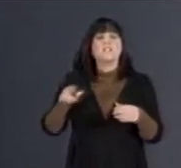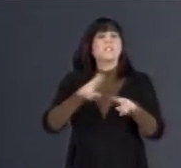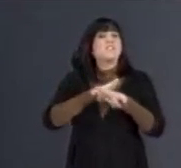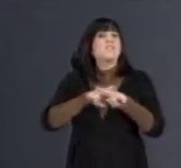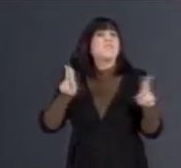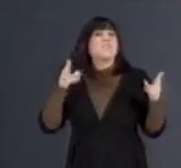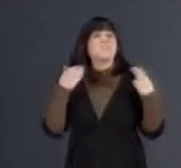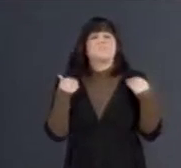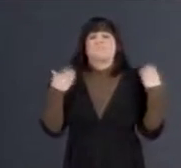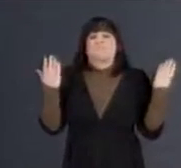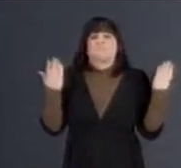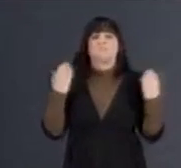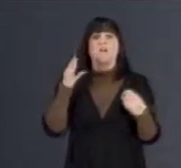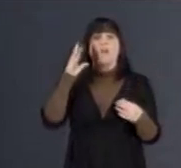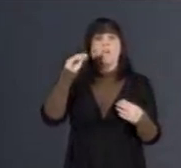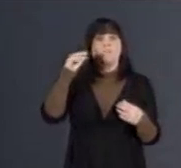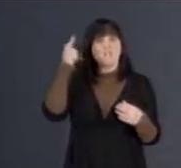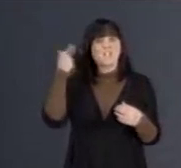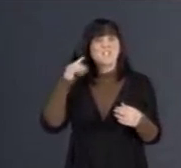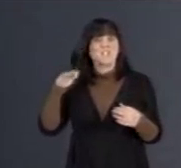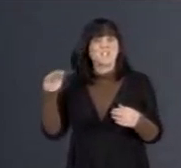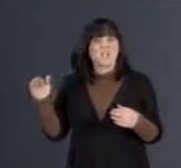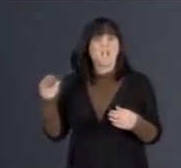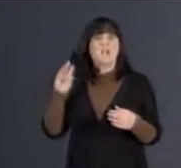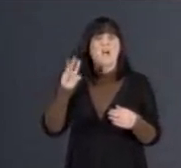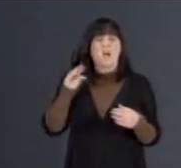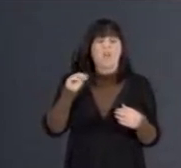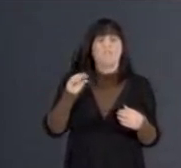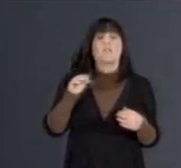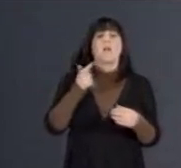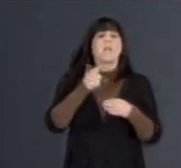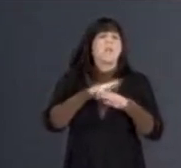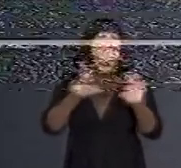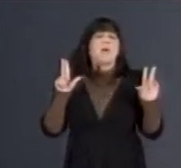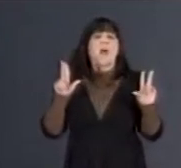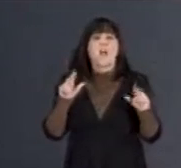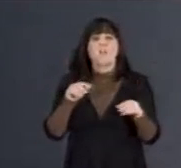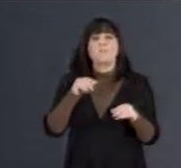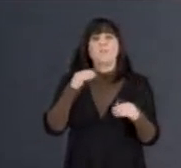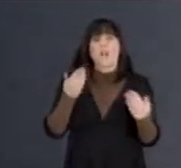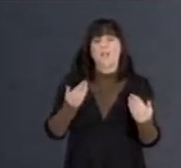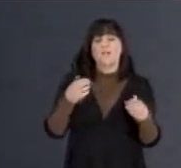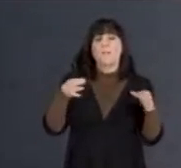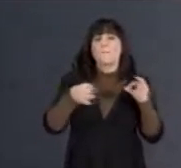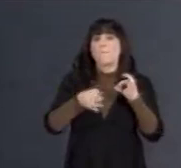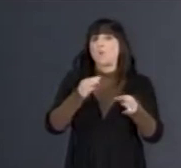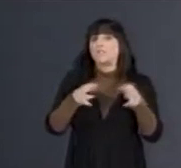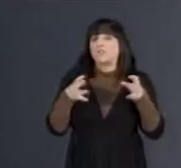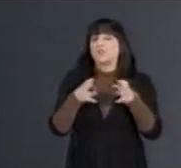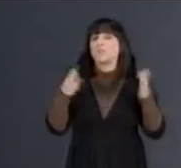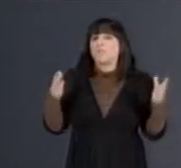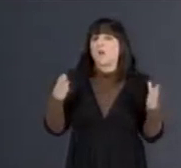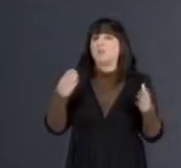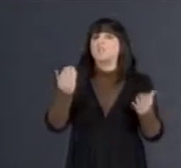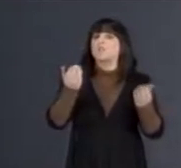-lumet jizdijdu għedin jħsfeċalment ħzaza l-tecunul liberali. Alora,-partij t-il-għbar ħt